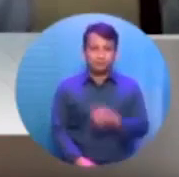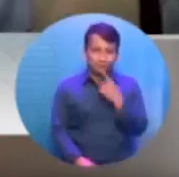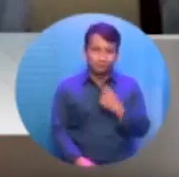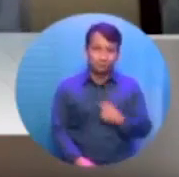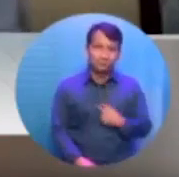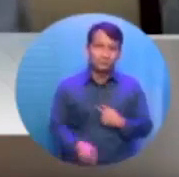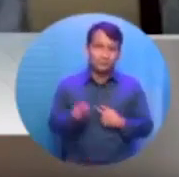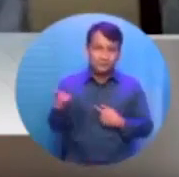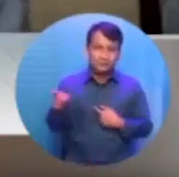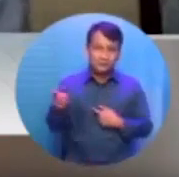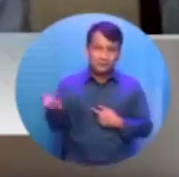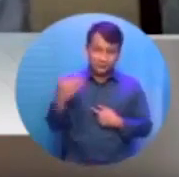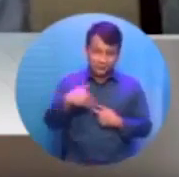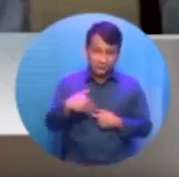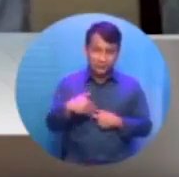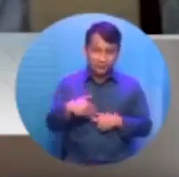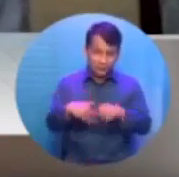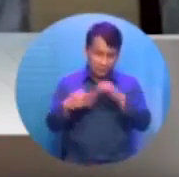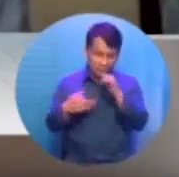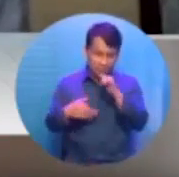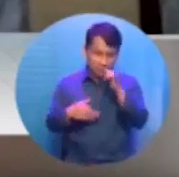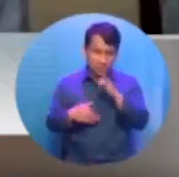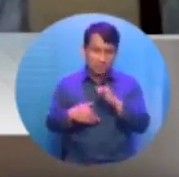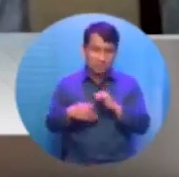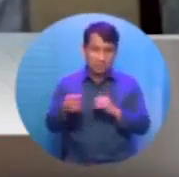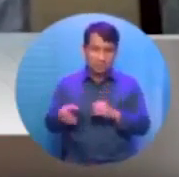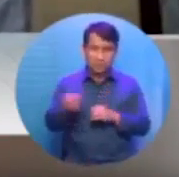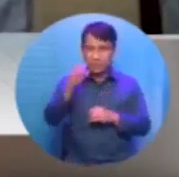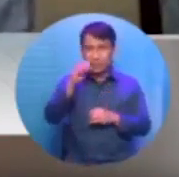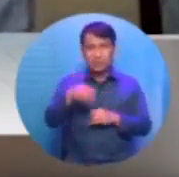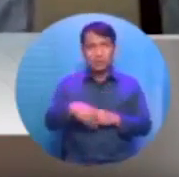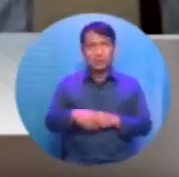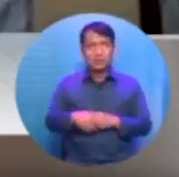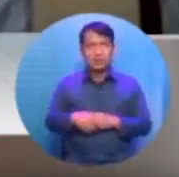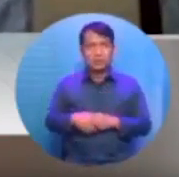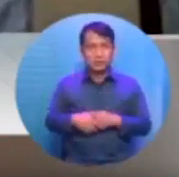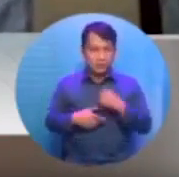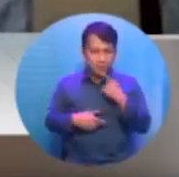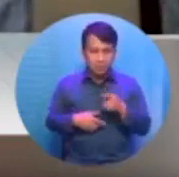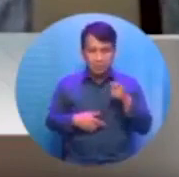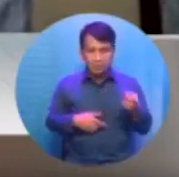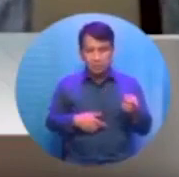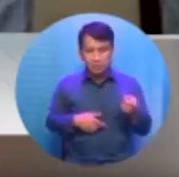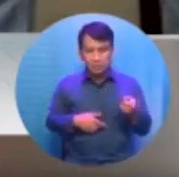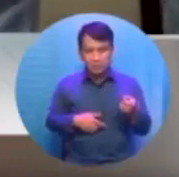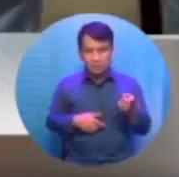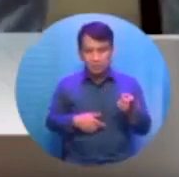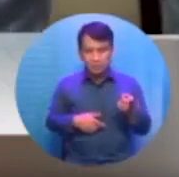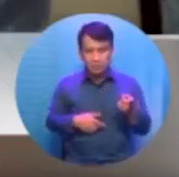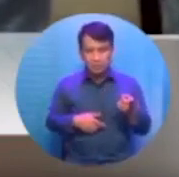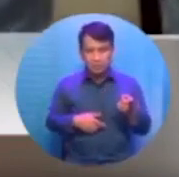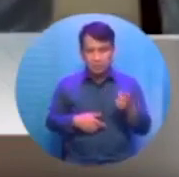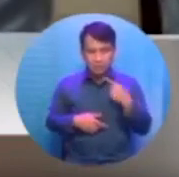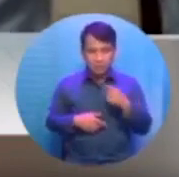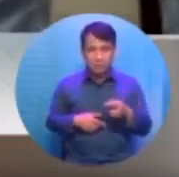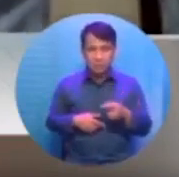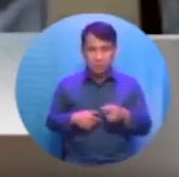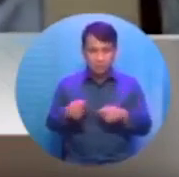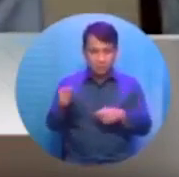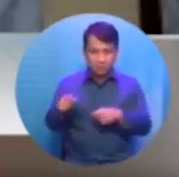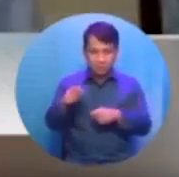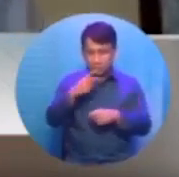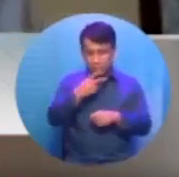niyaya niya lang po kami, sir, na uminom, sir. Tumagay po, sir. Kasi yung pong mga nakapastol ko pong kambing,